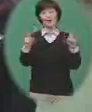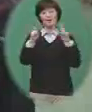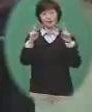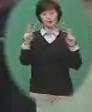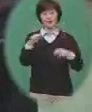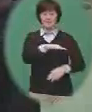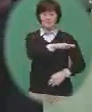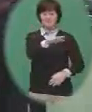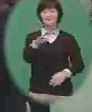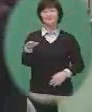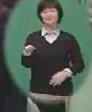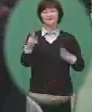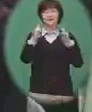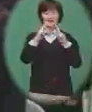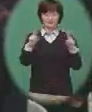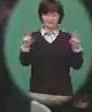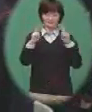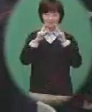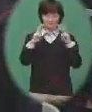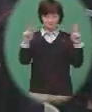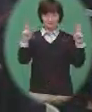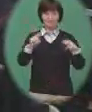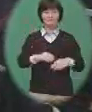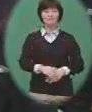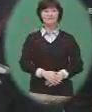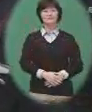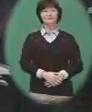校生全員で披露しました。